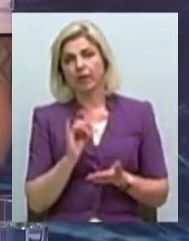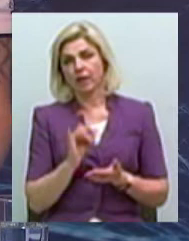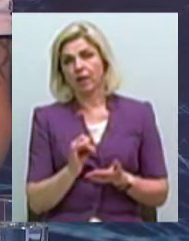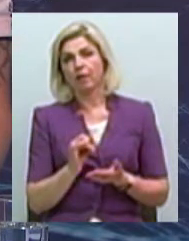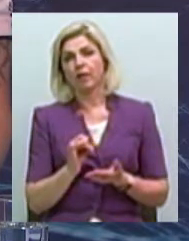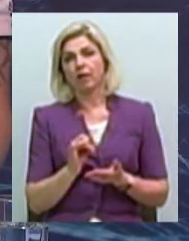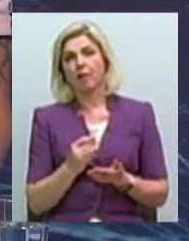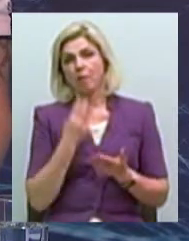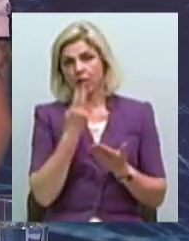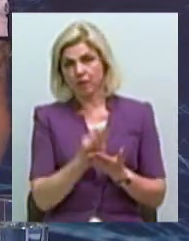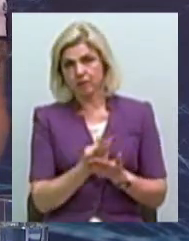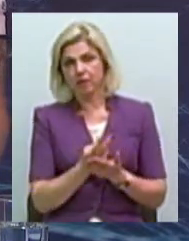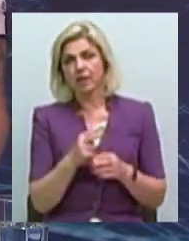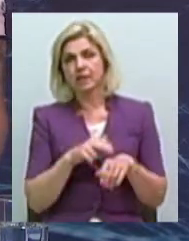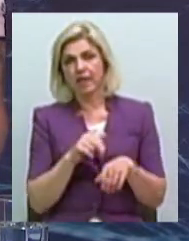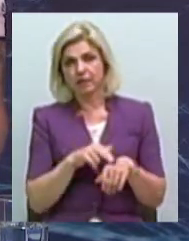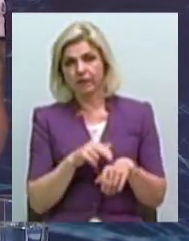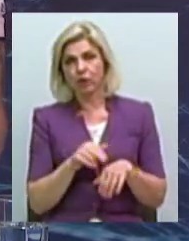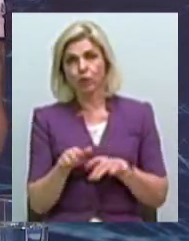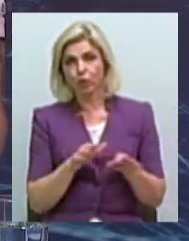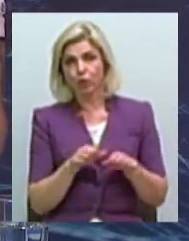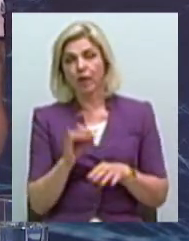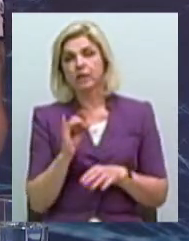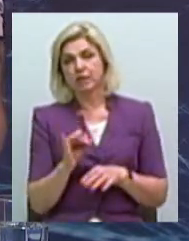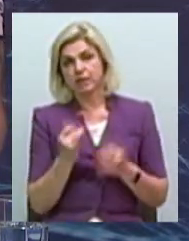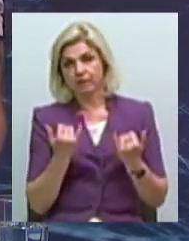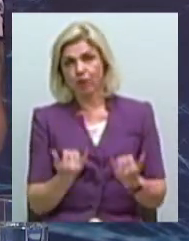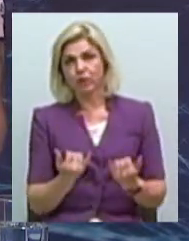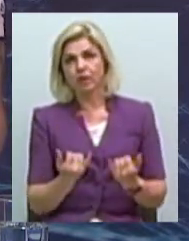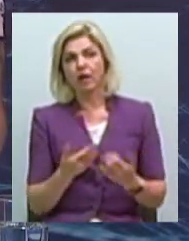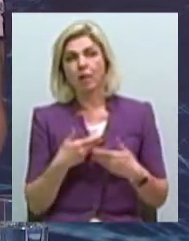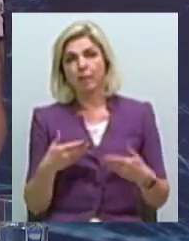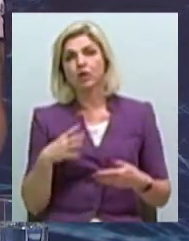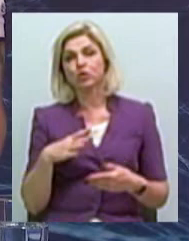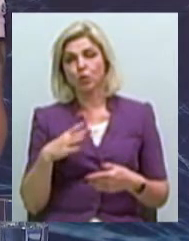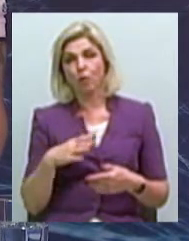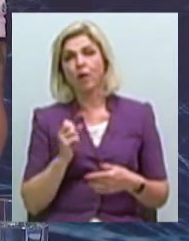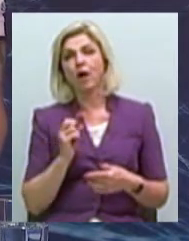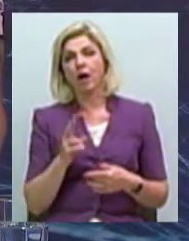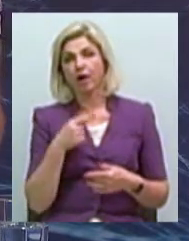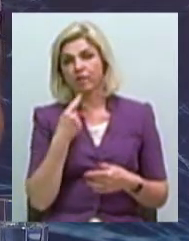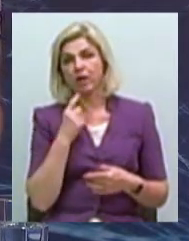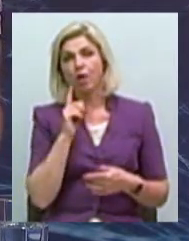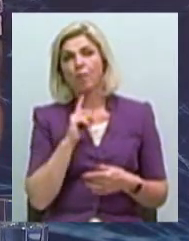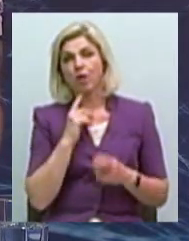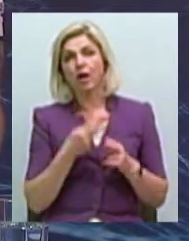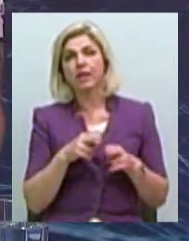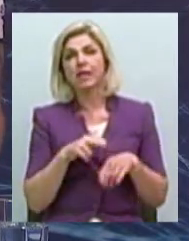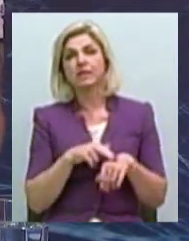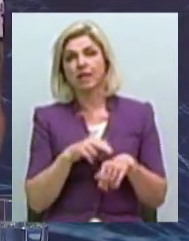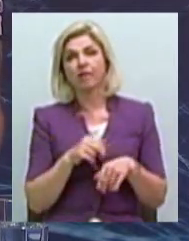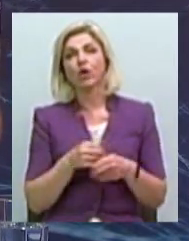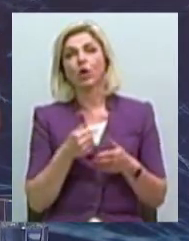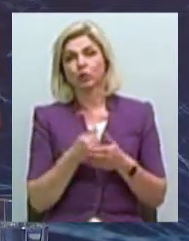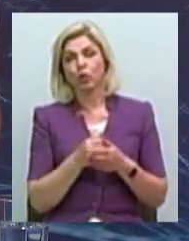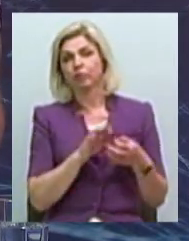підкріплена, предоставлена в слідстві. Ну і на сьогоднішній день ми чекаємо, як говориться, поки це слідство дійде до